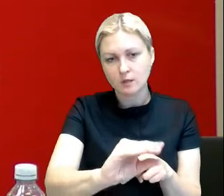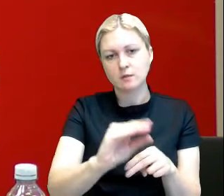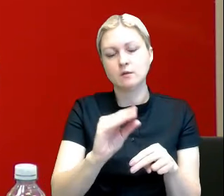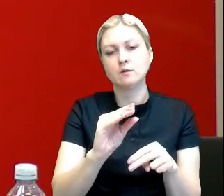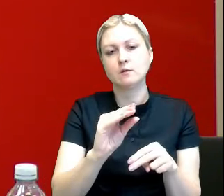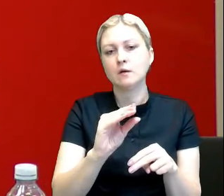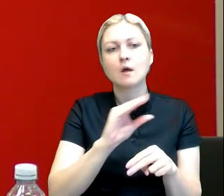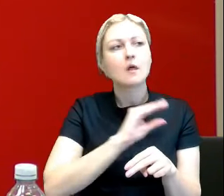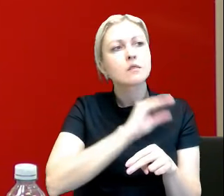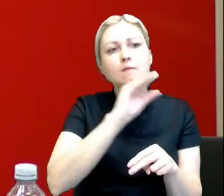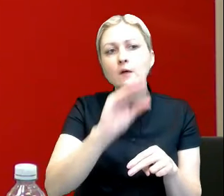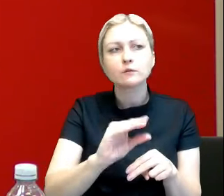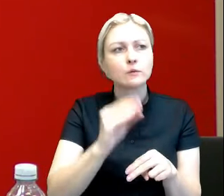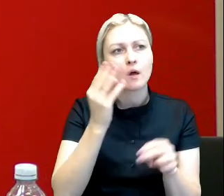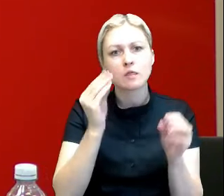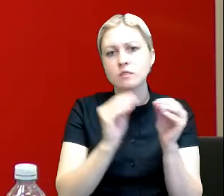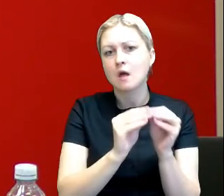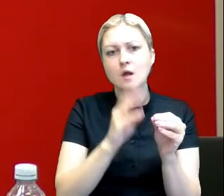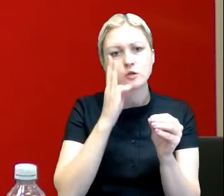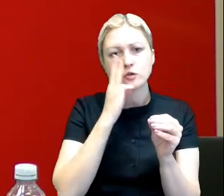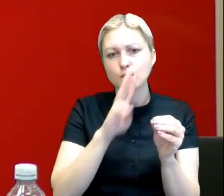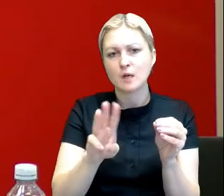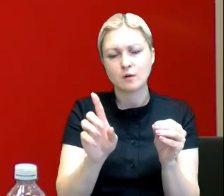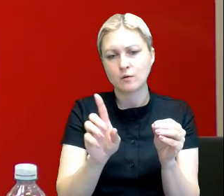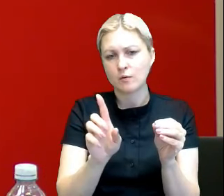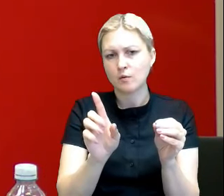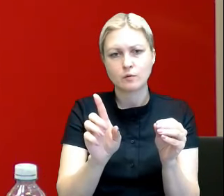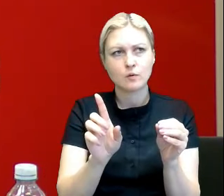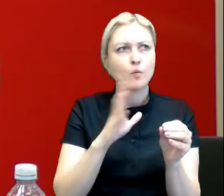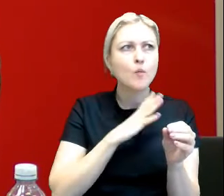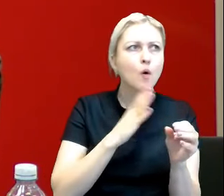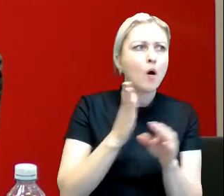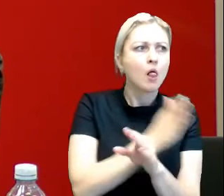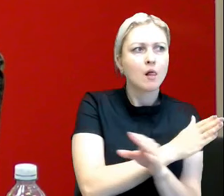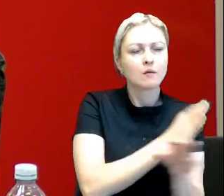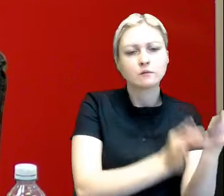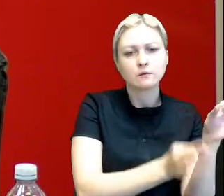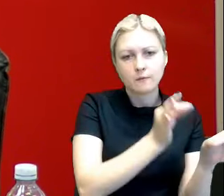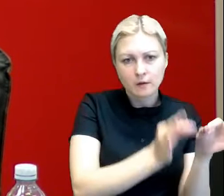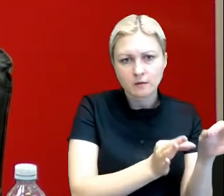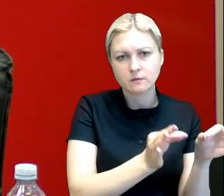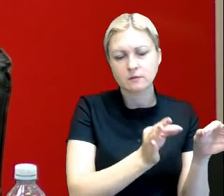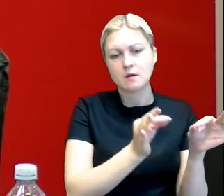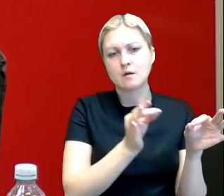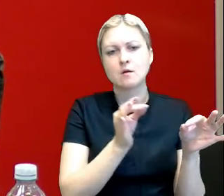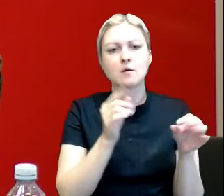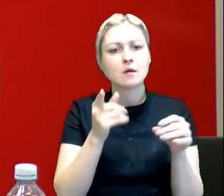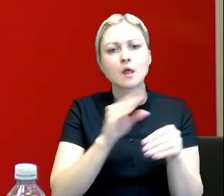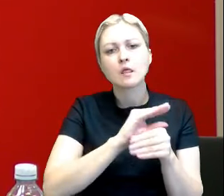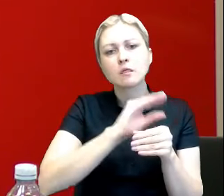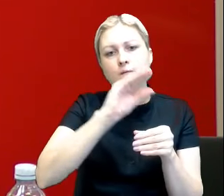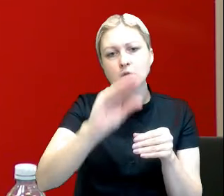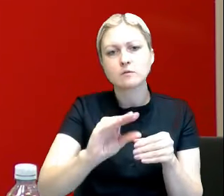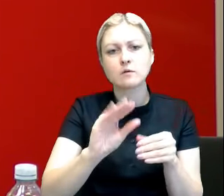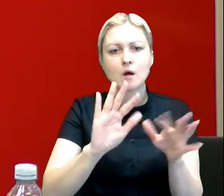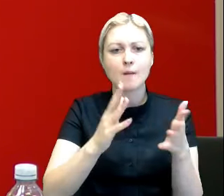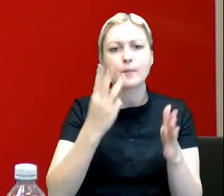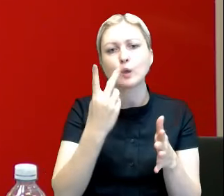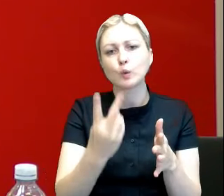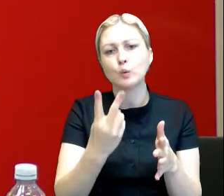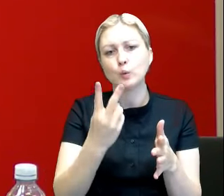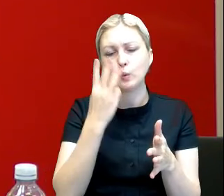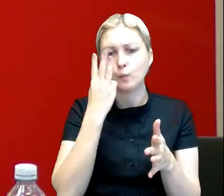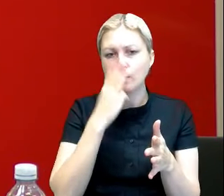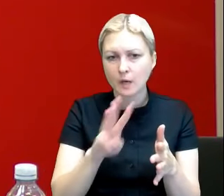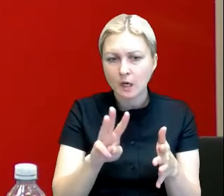ne 10 milijonų kaip buvo kažkada tai ten svarstymas bet investicijos sieks iki maždaug djų milijonų sukuriant